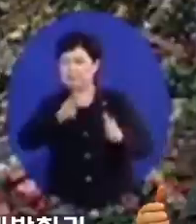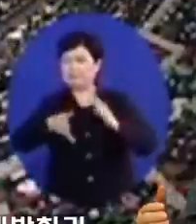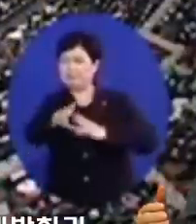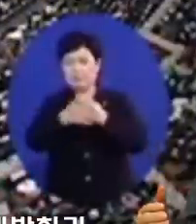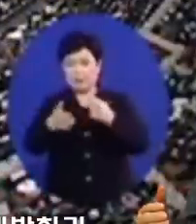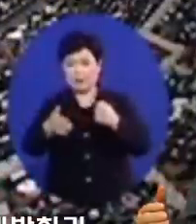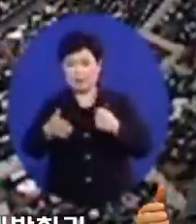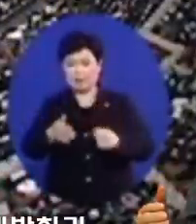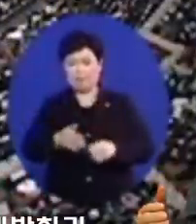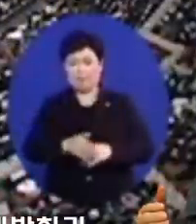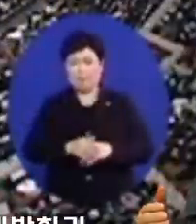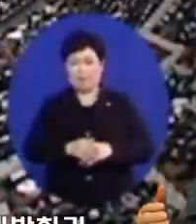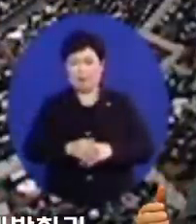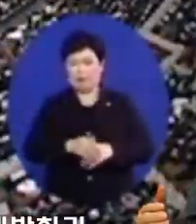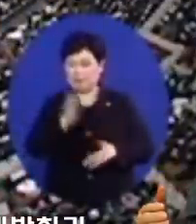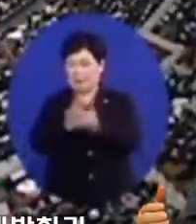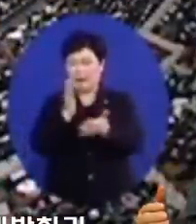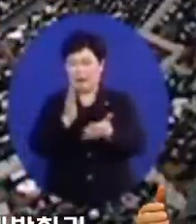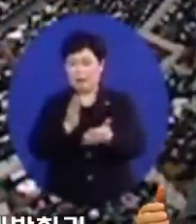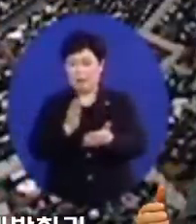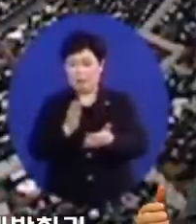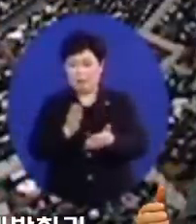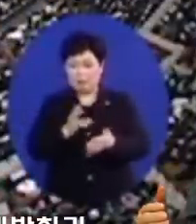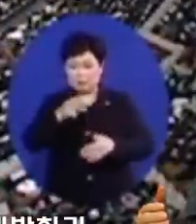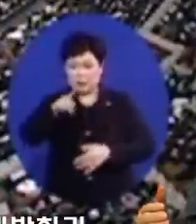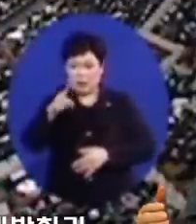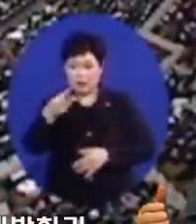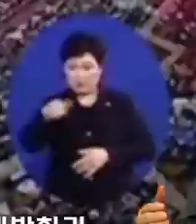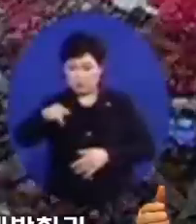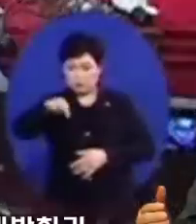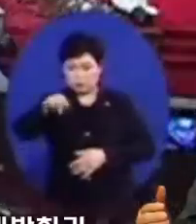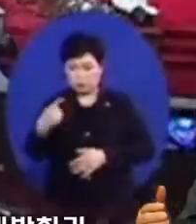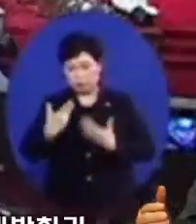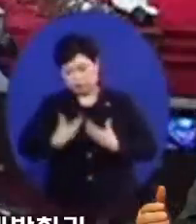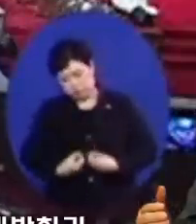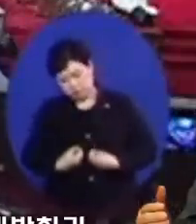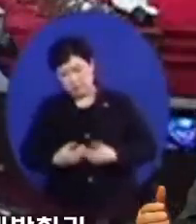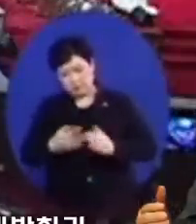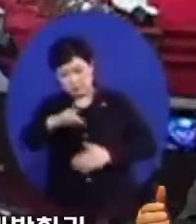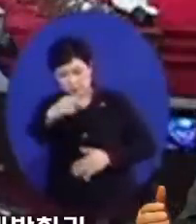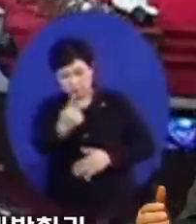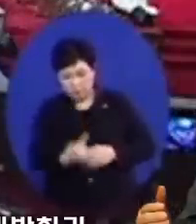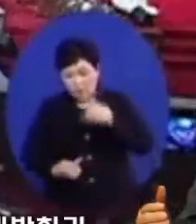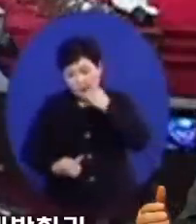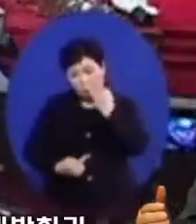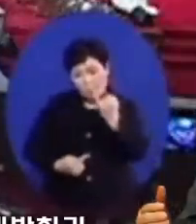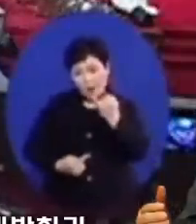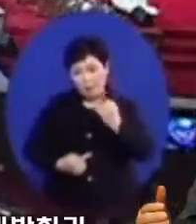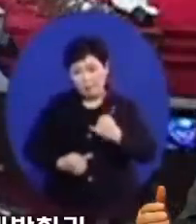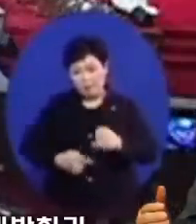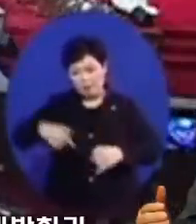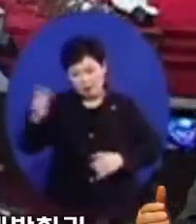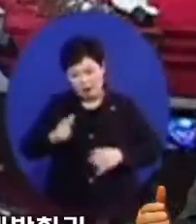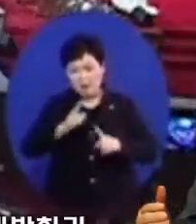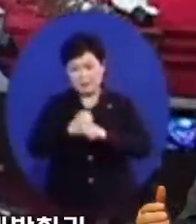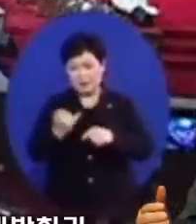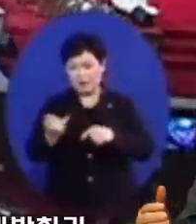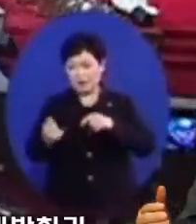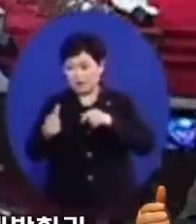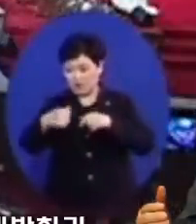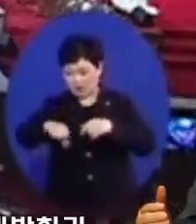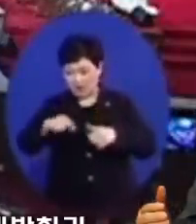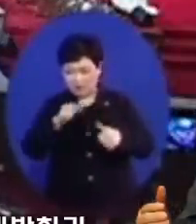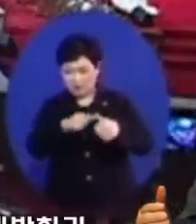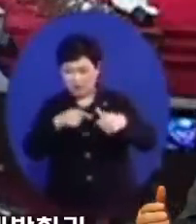없으니까 그 길을 가지 말라 했습니다. 카루소가 낙심천만해서 집에 돌아오니까 어머니가 단호하게 이렇게 말했습니다. 너는 세상에서